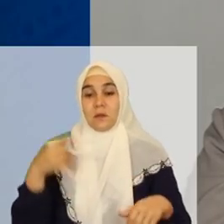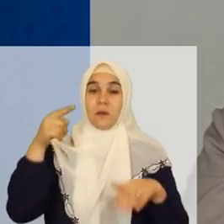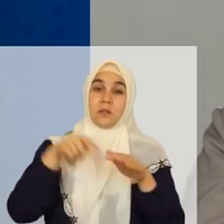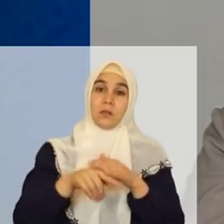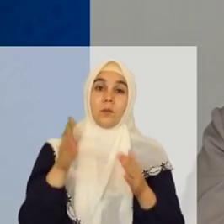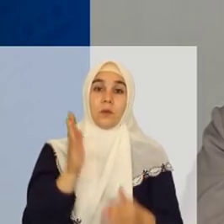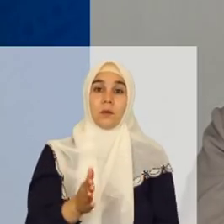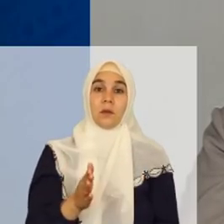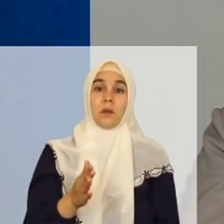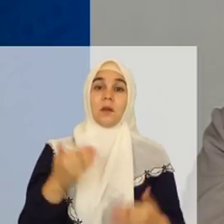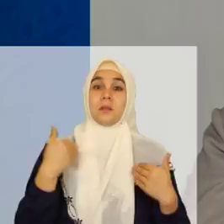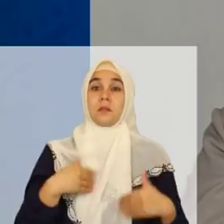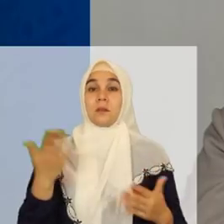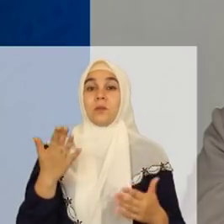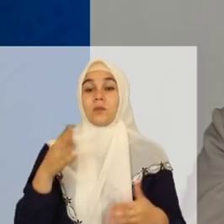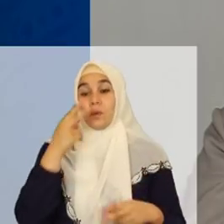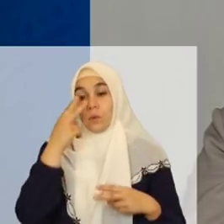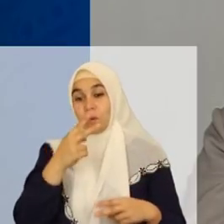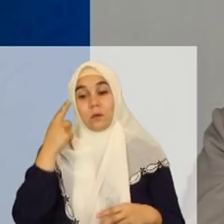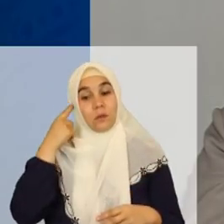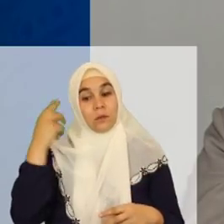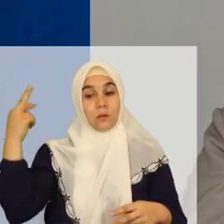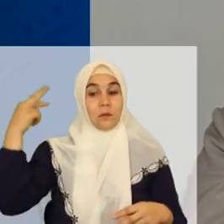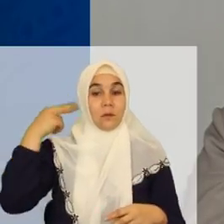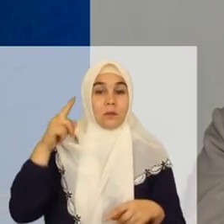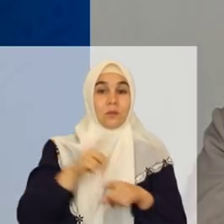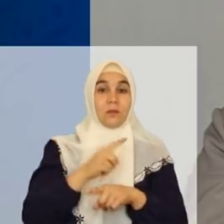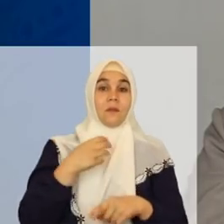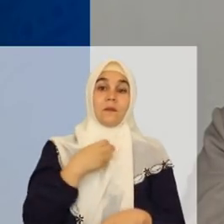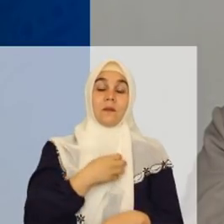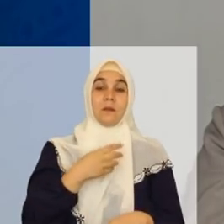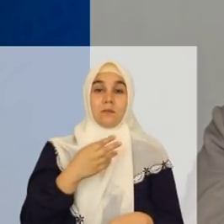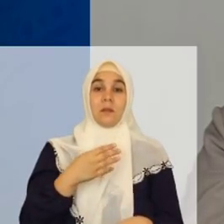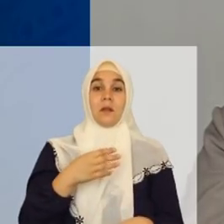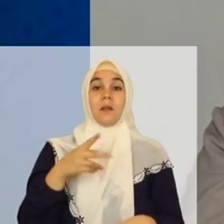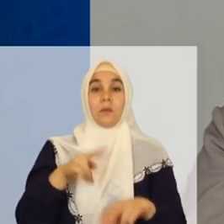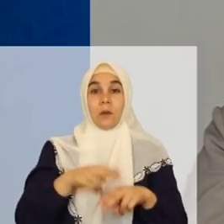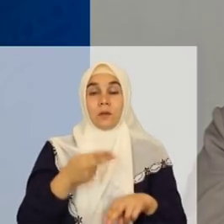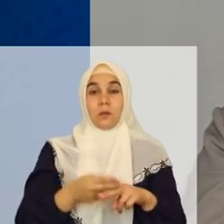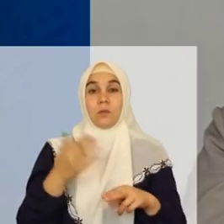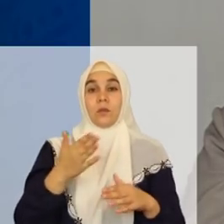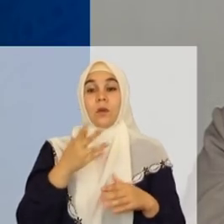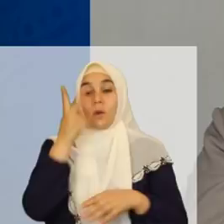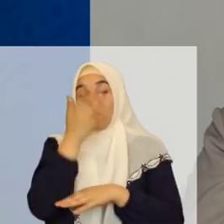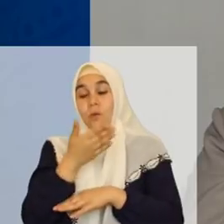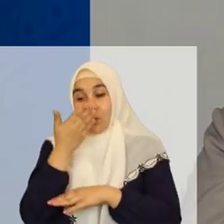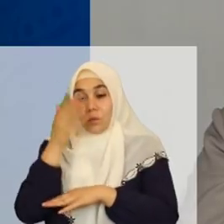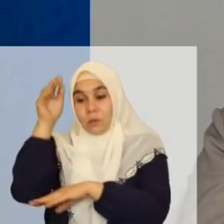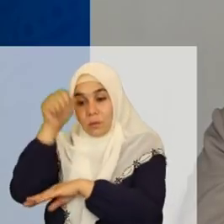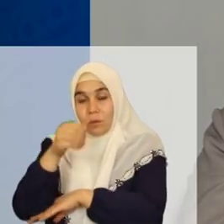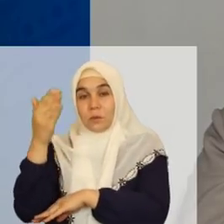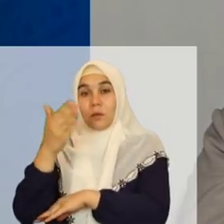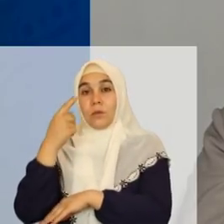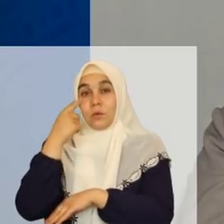bo'ladi. Sirtqi narsalar ko'z bilan quloqdan kiradi asosan. Shuning uchun namoz o'quvchi kishilarga